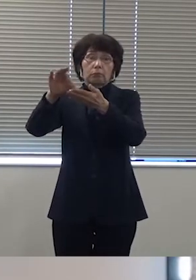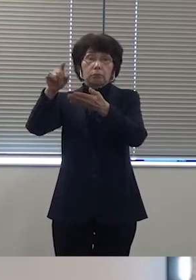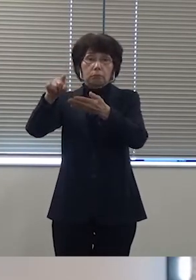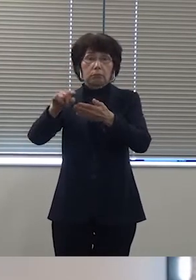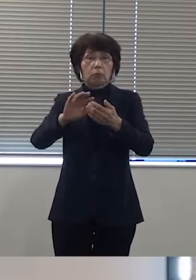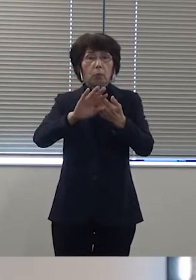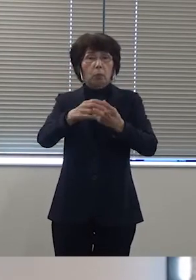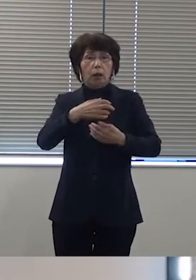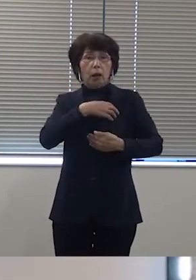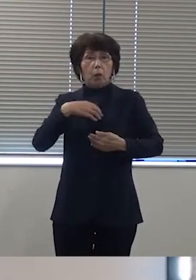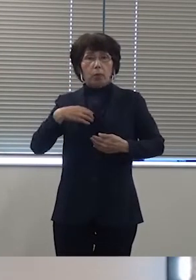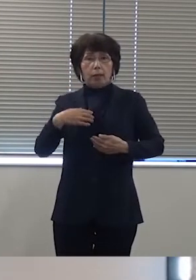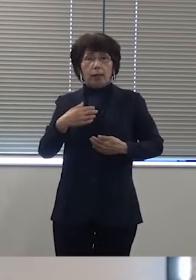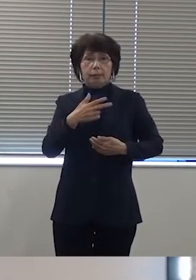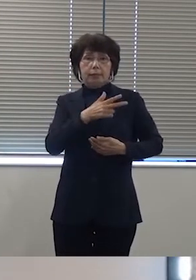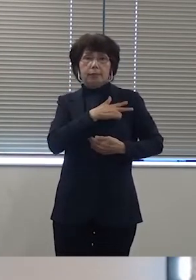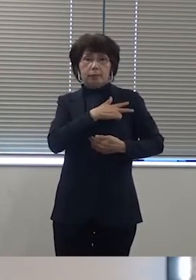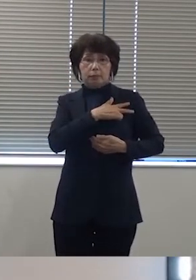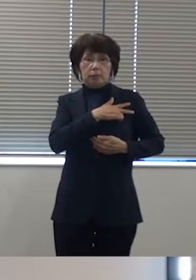考えていかなければいけないと。